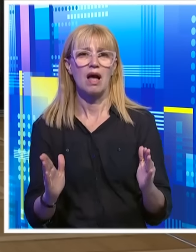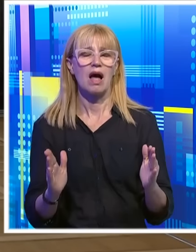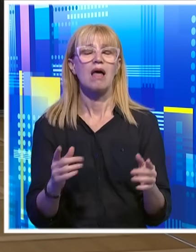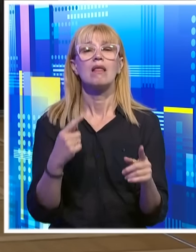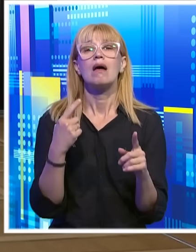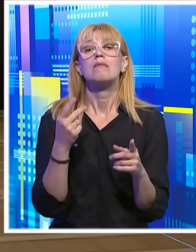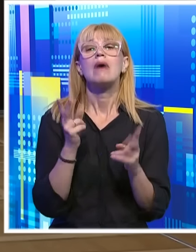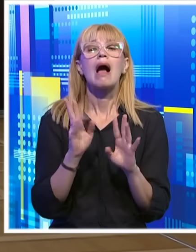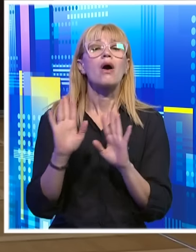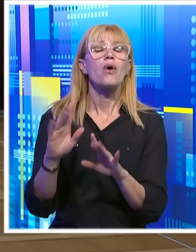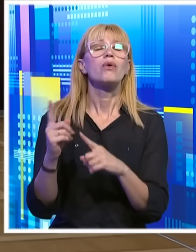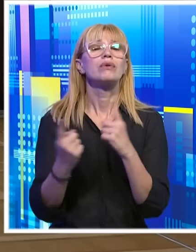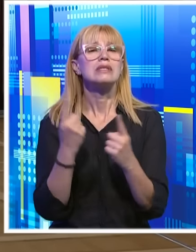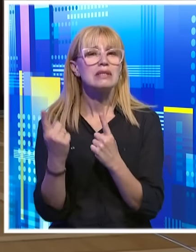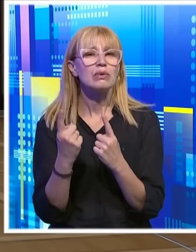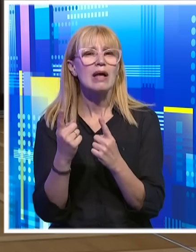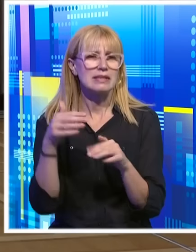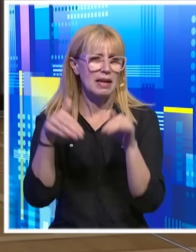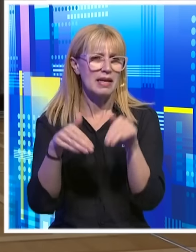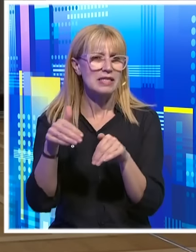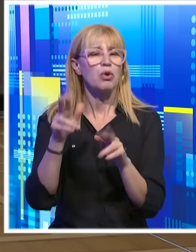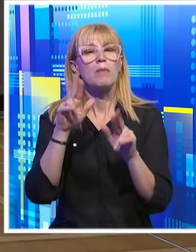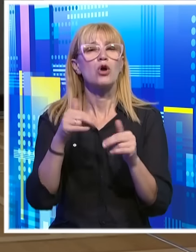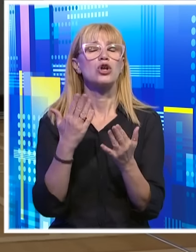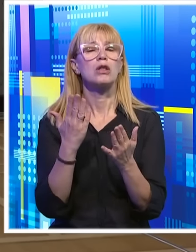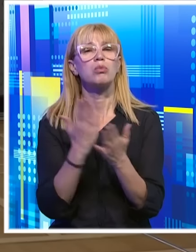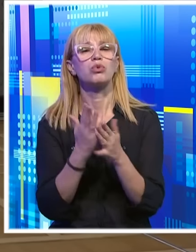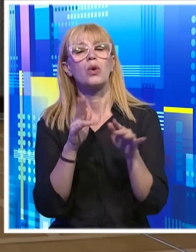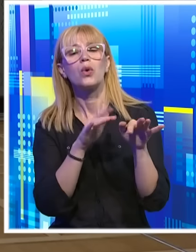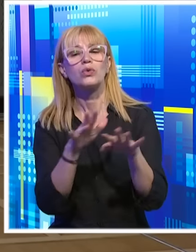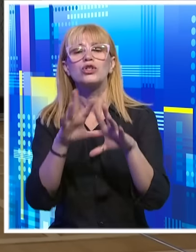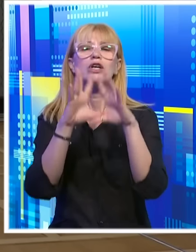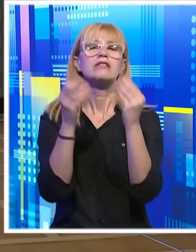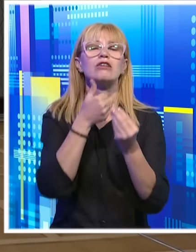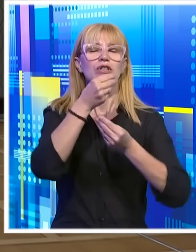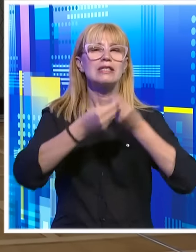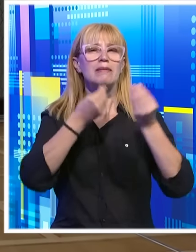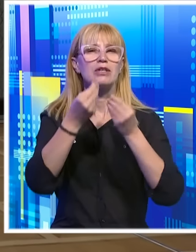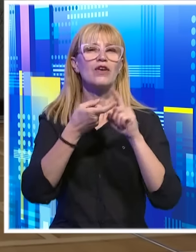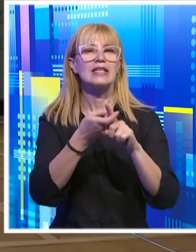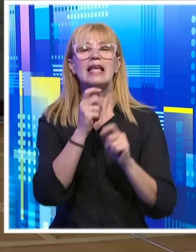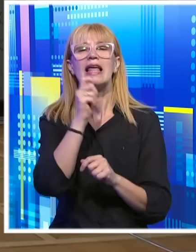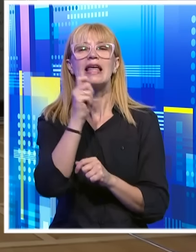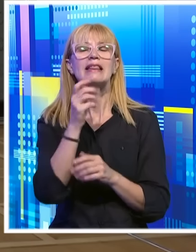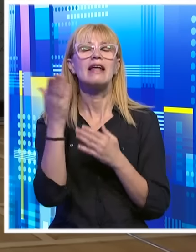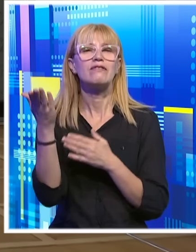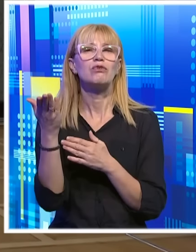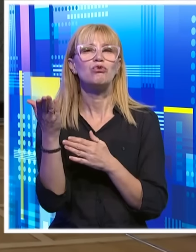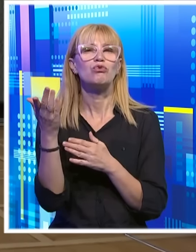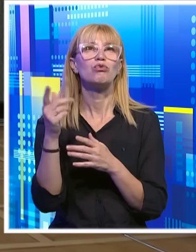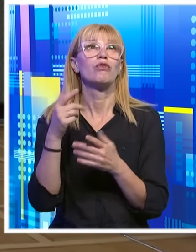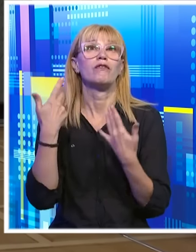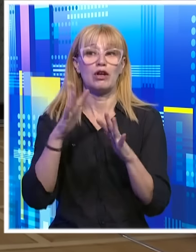kako, kako rezultati tih izbora potencijalno mogu uticati na sve ono o čemu ste govorili u intervju za Weltwoche koji se već danima